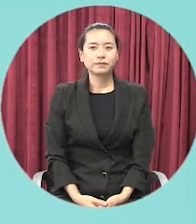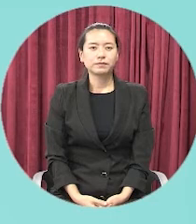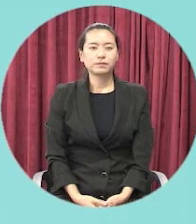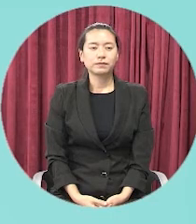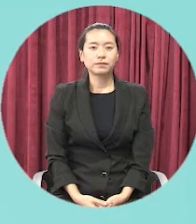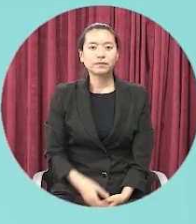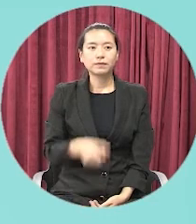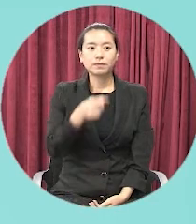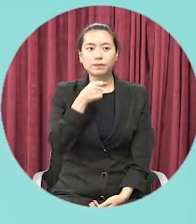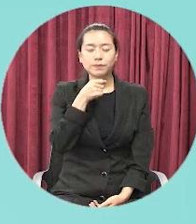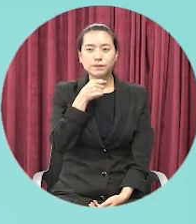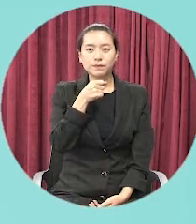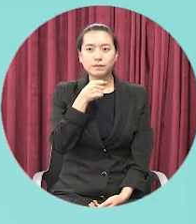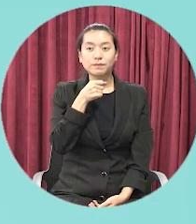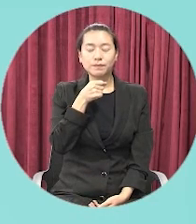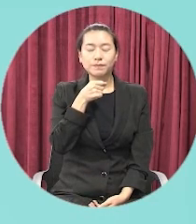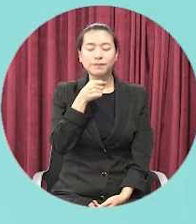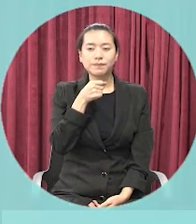마이